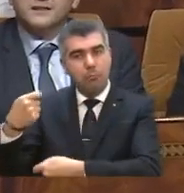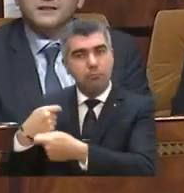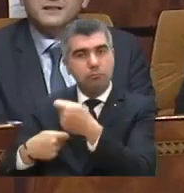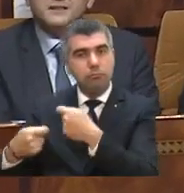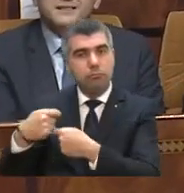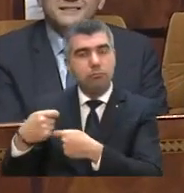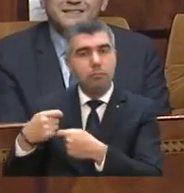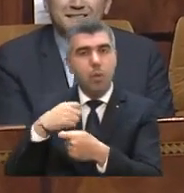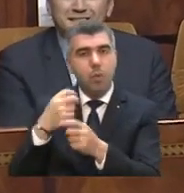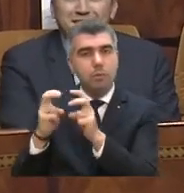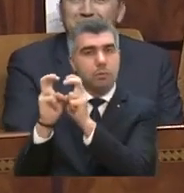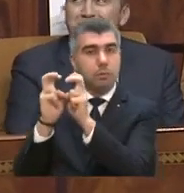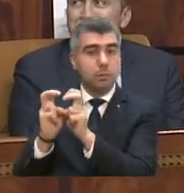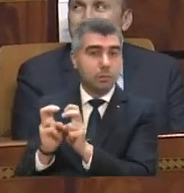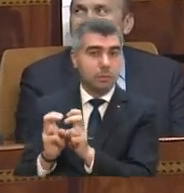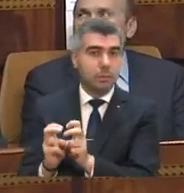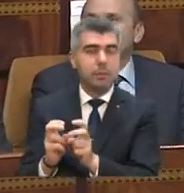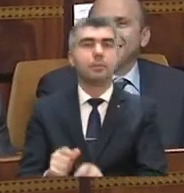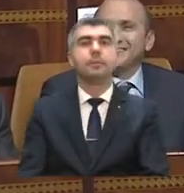غادي تضر بواحد الشكل كبير.